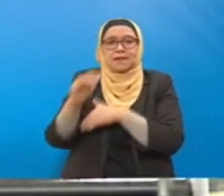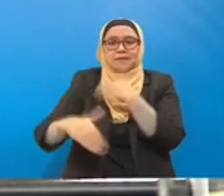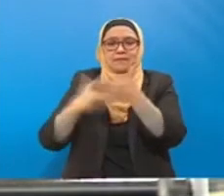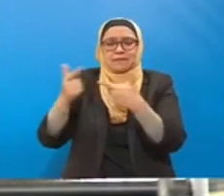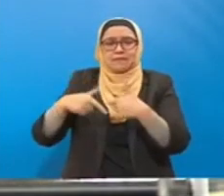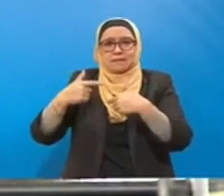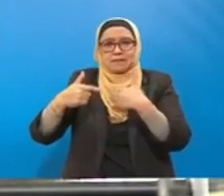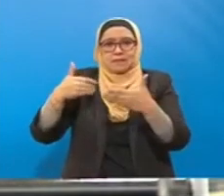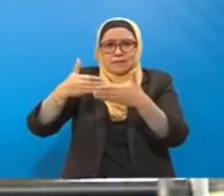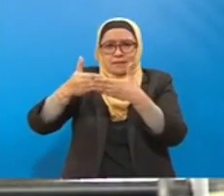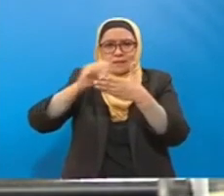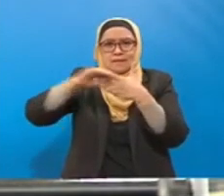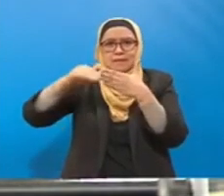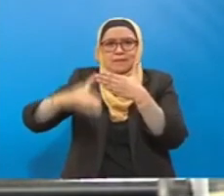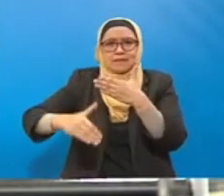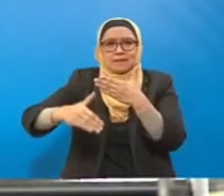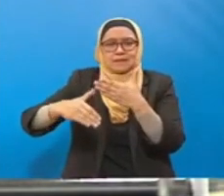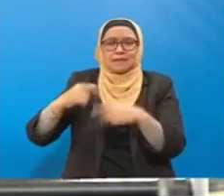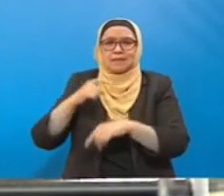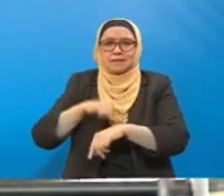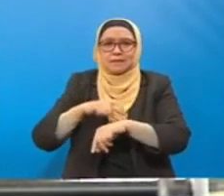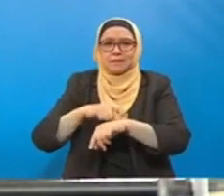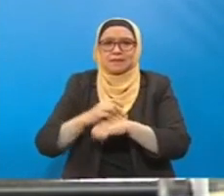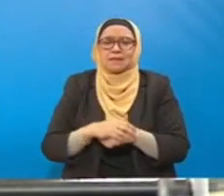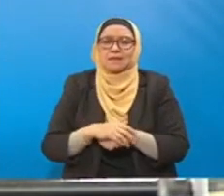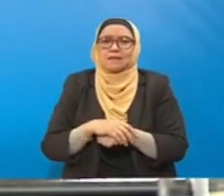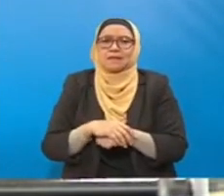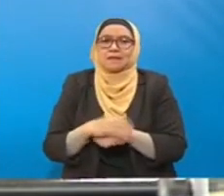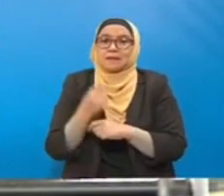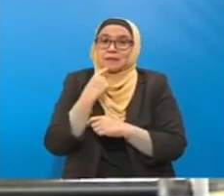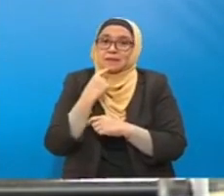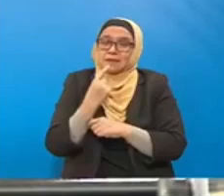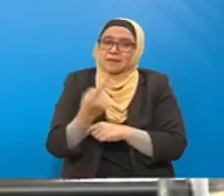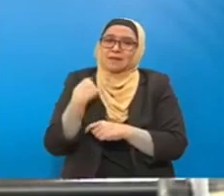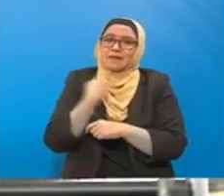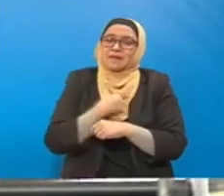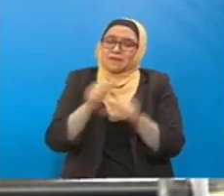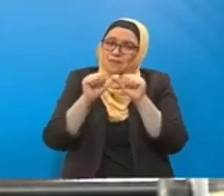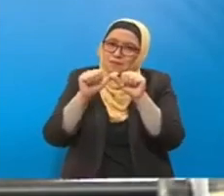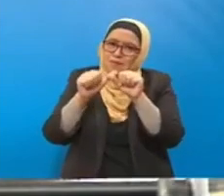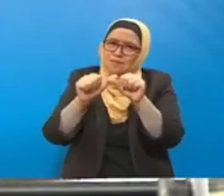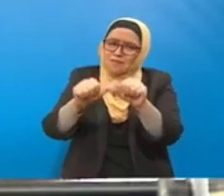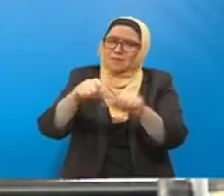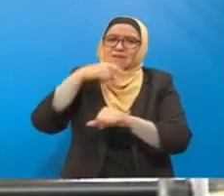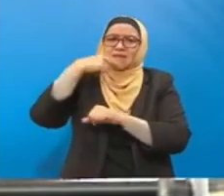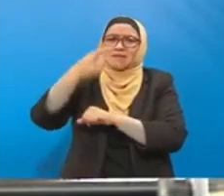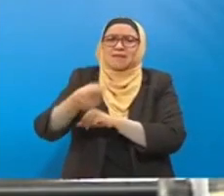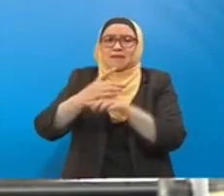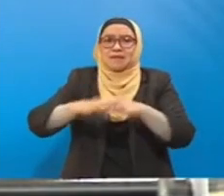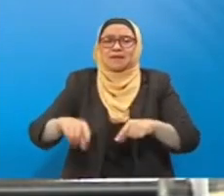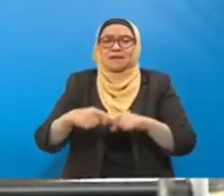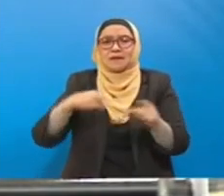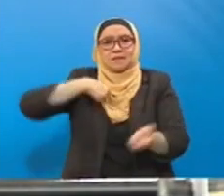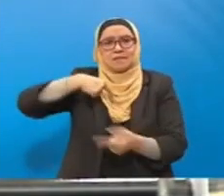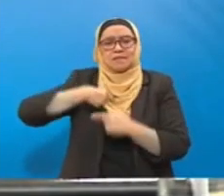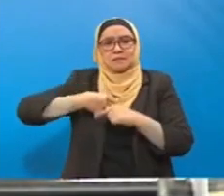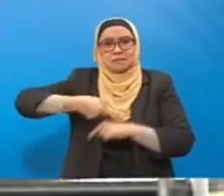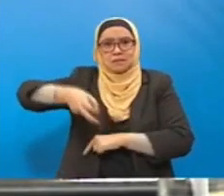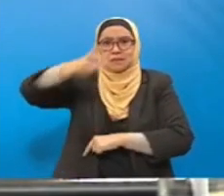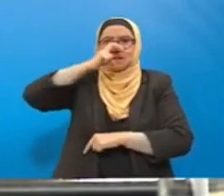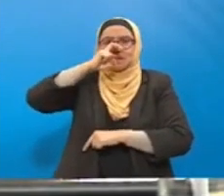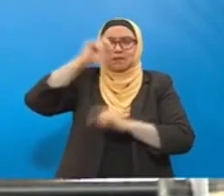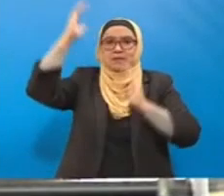masa yang terdekat selanjutnya kita akan terus menyatakan pendirian tegas Malaysia dalam memperjuangkan hak rakyat Palestin di plafon